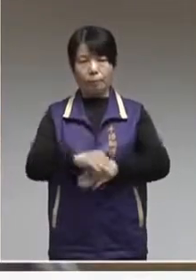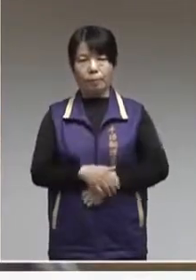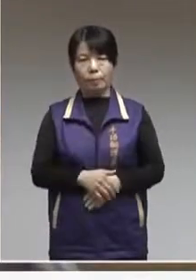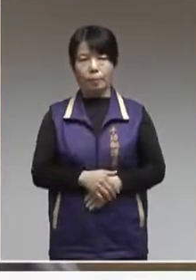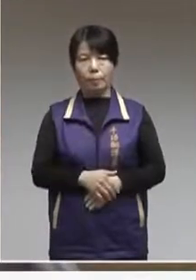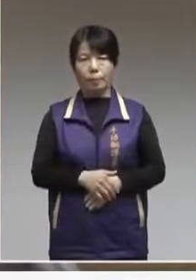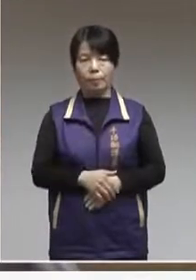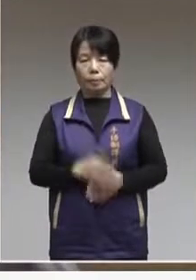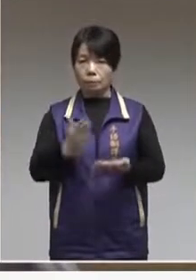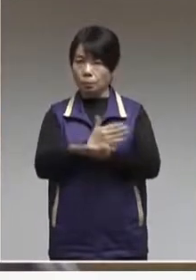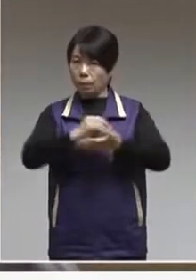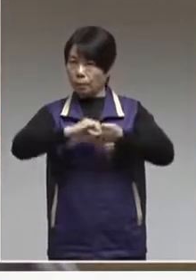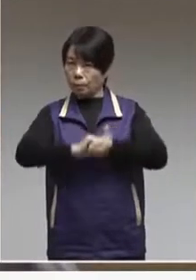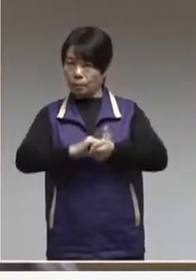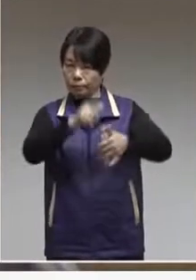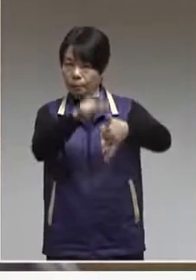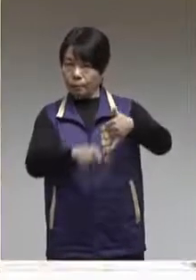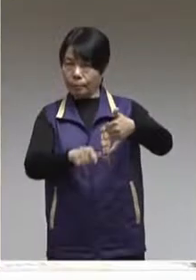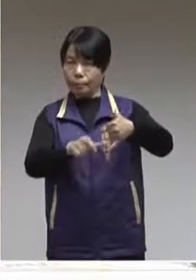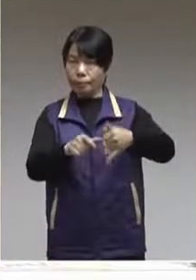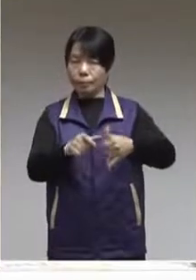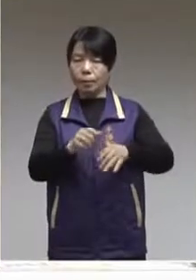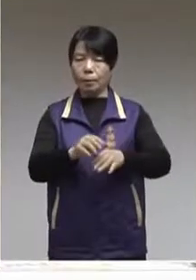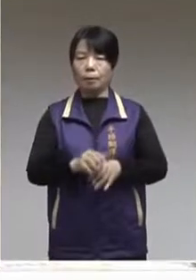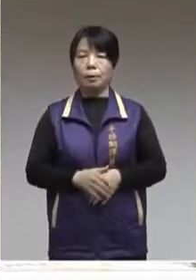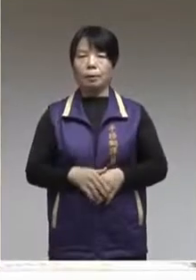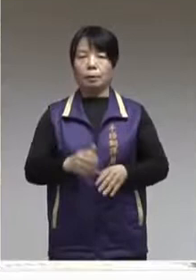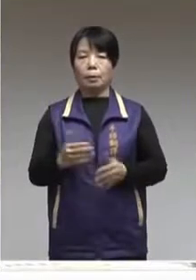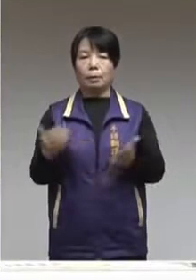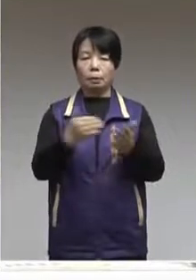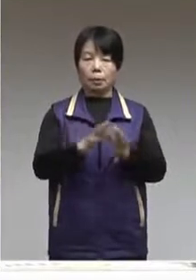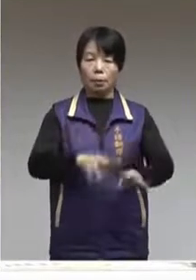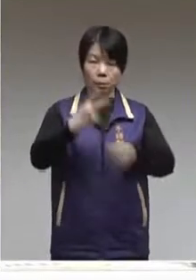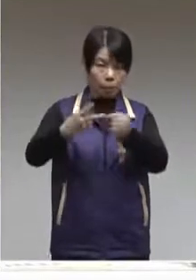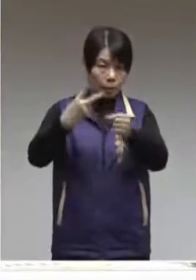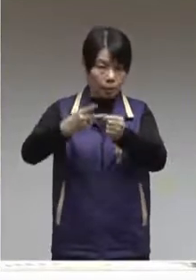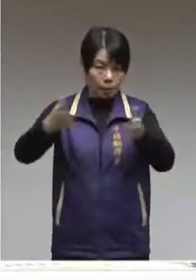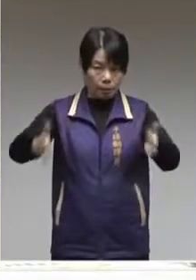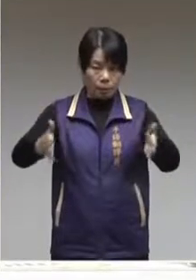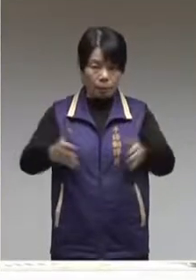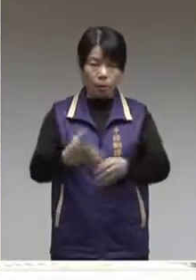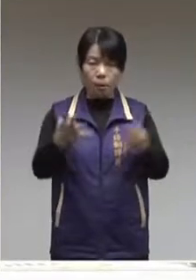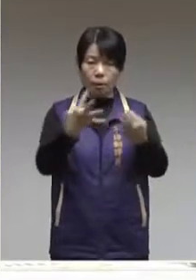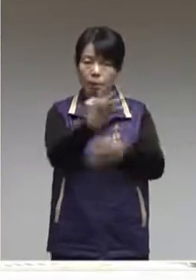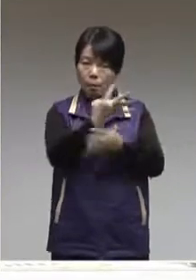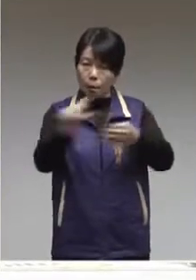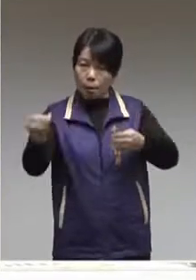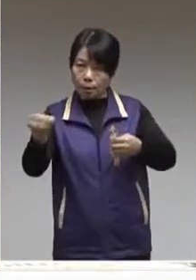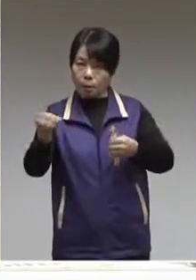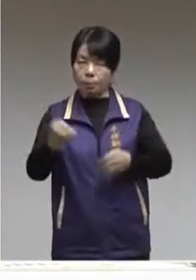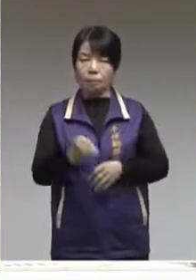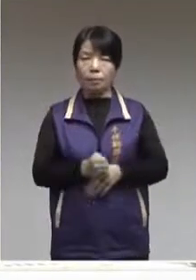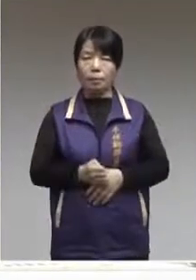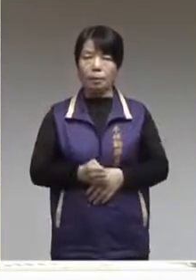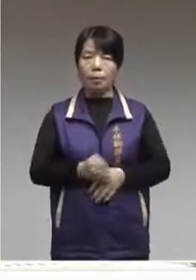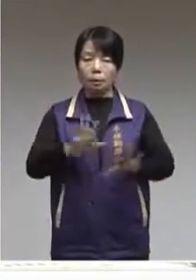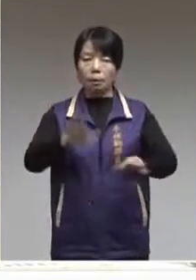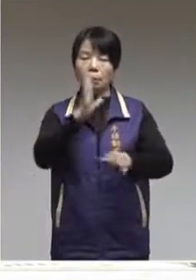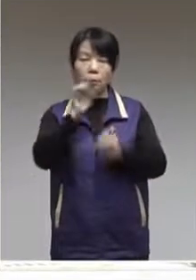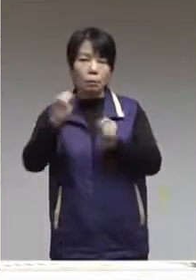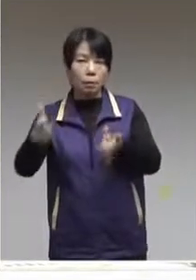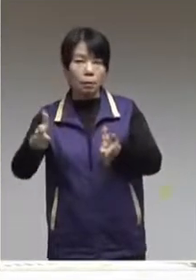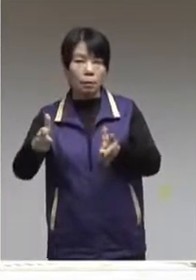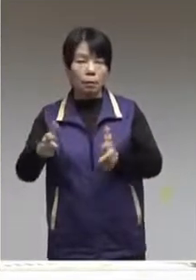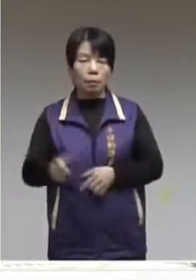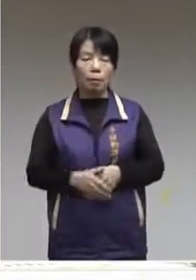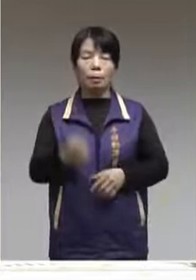这个判定个案哈，我们现在从以前到现在这两年来，暗号这个是或不是，这个都